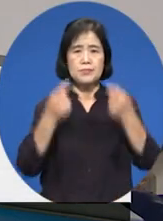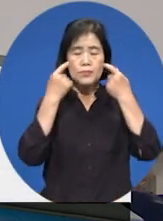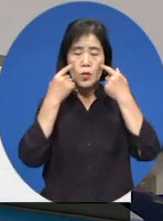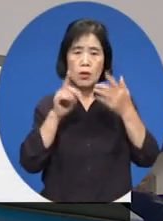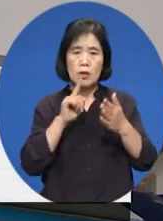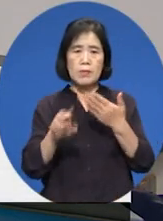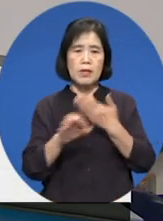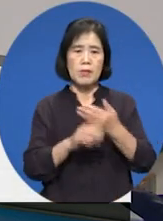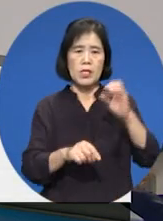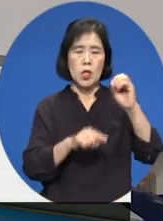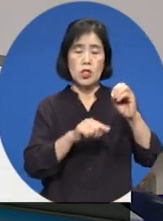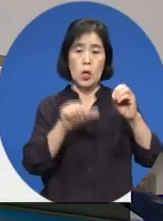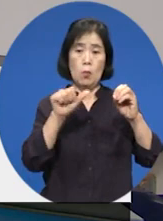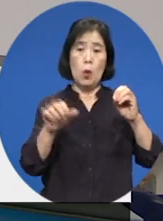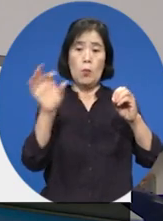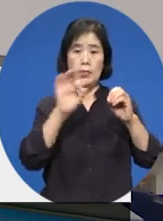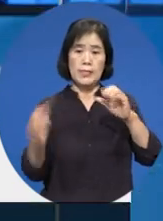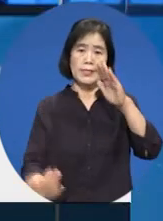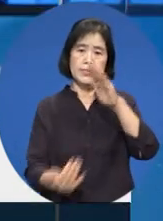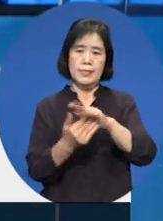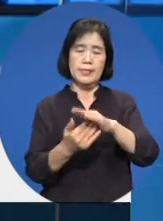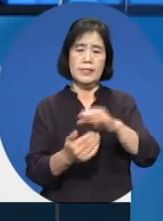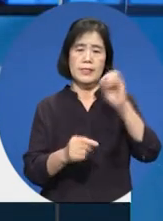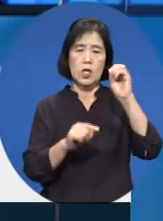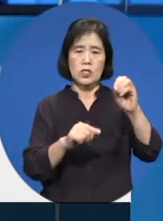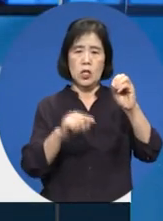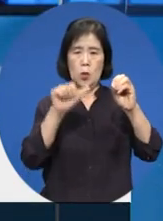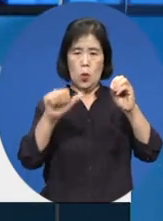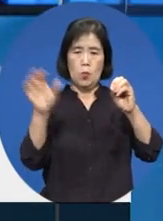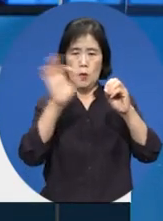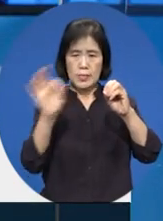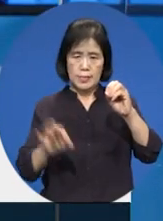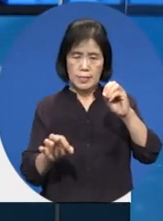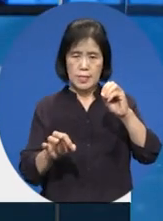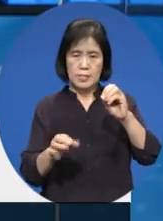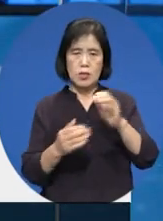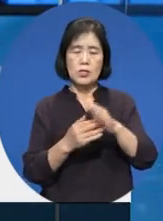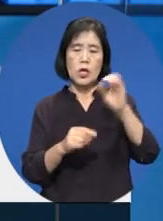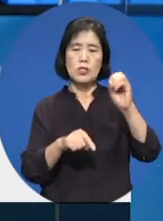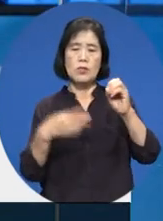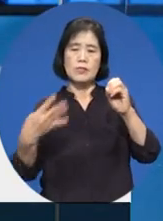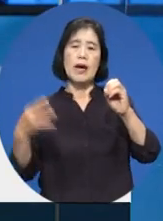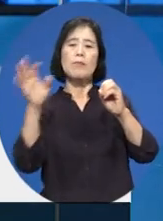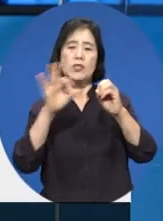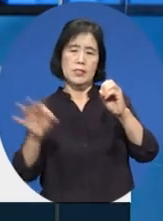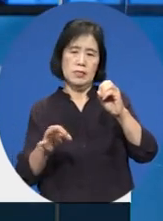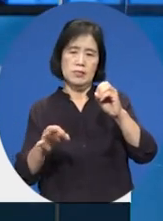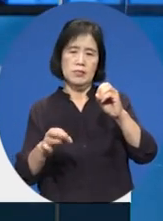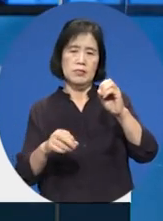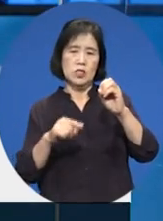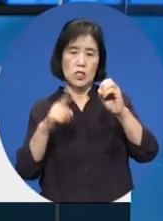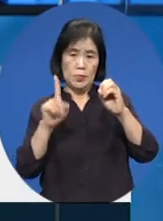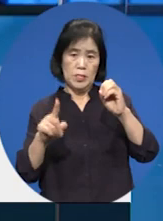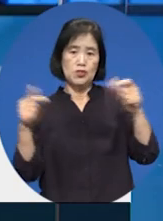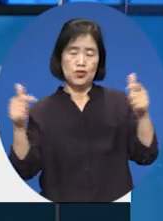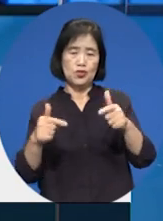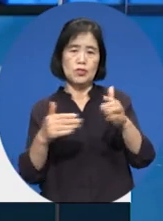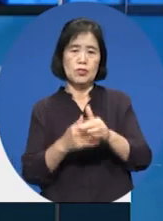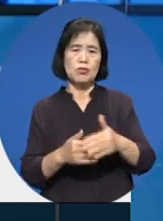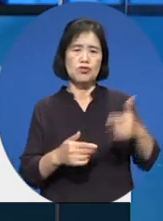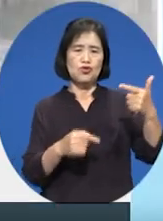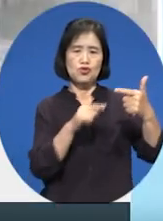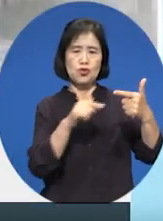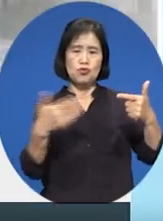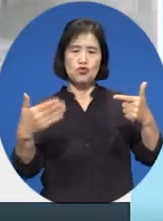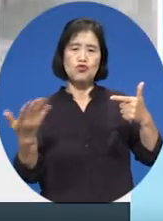얘기하면 0.5%에서 상한선이 네. 0.4%로 0.1%포인트 내려간 거죠. 근데 이제 6억에서 9억 원